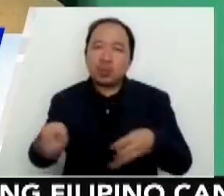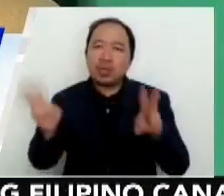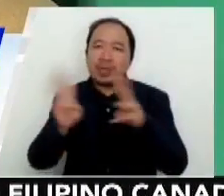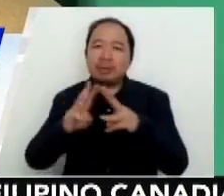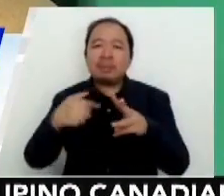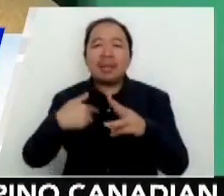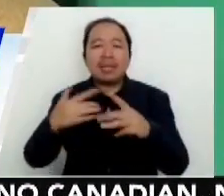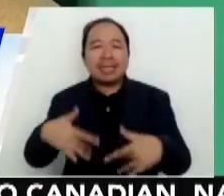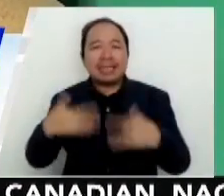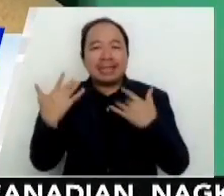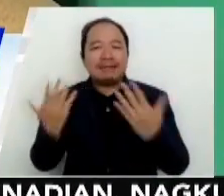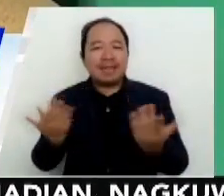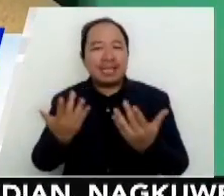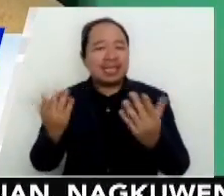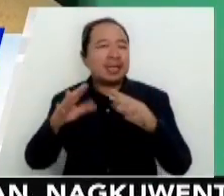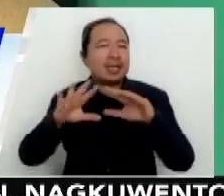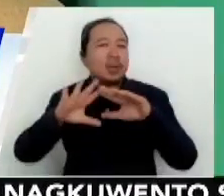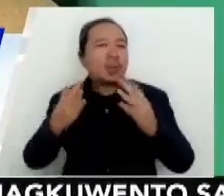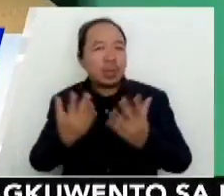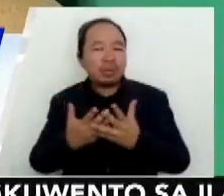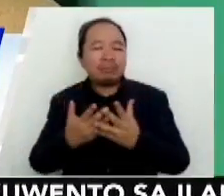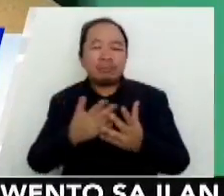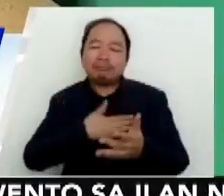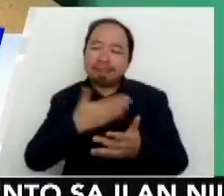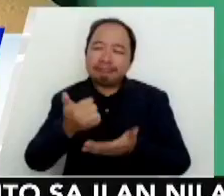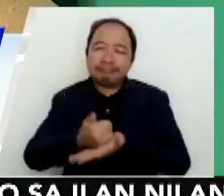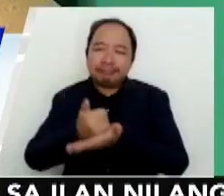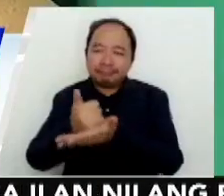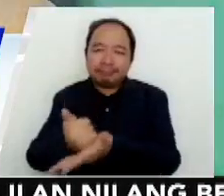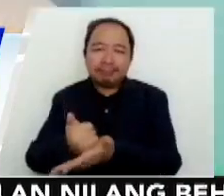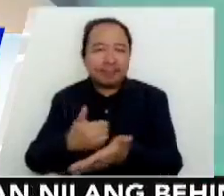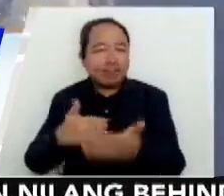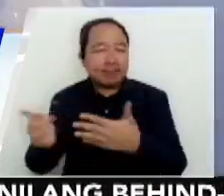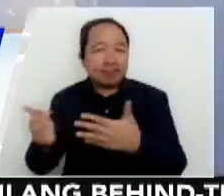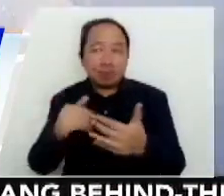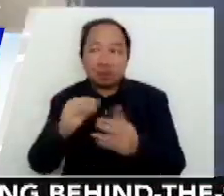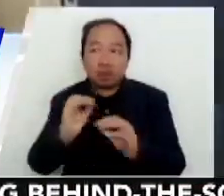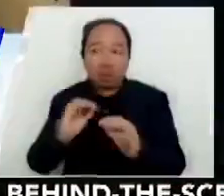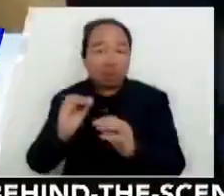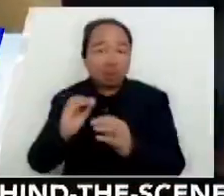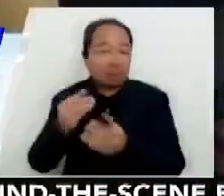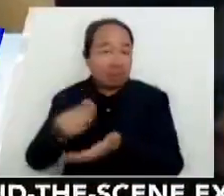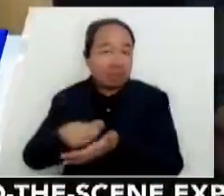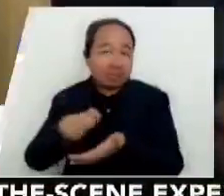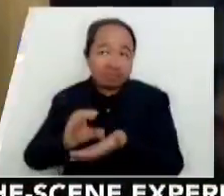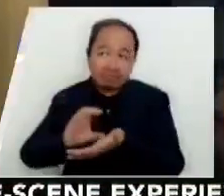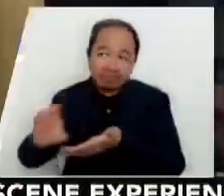ko tumulong. And kahit hindi siya financial, which is yung sa dugo ko.